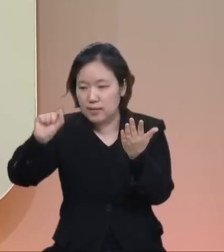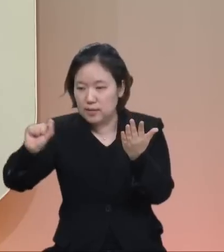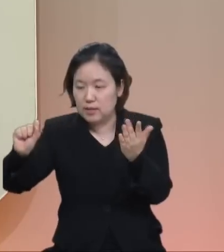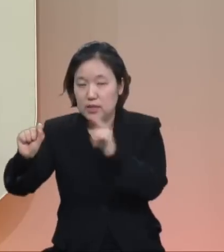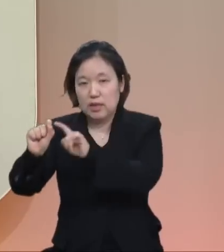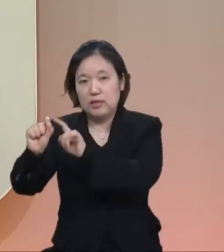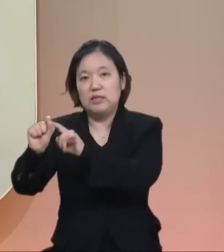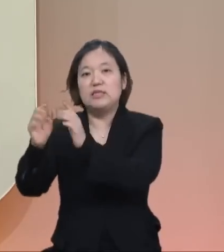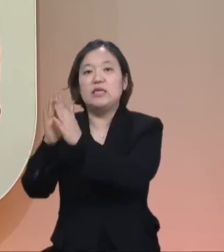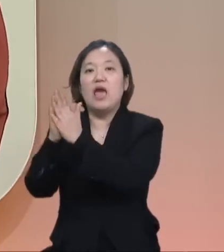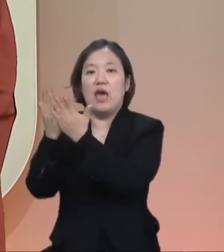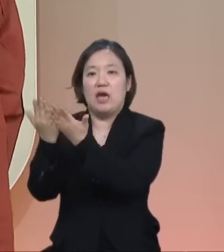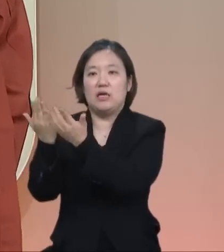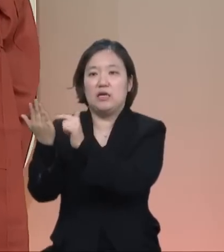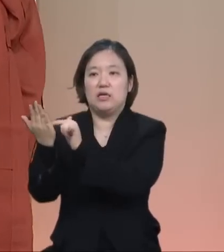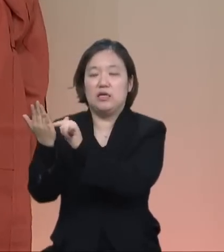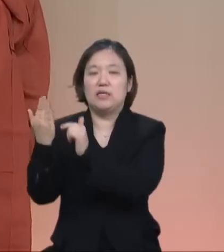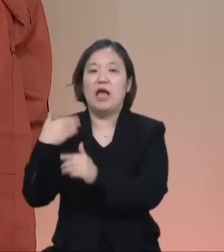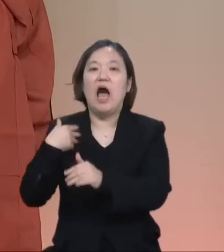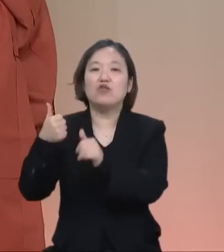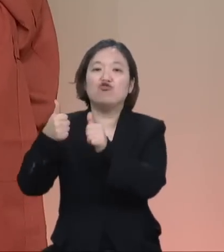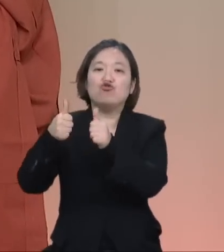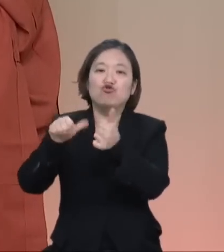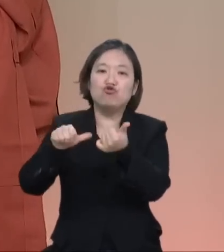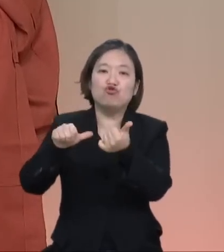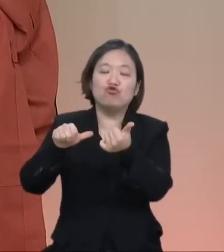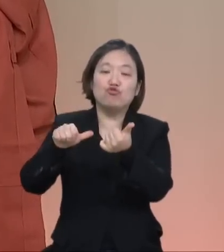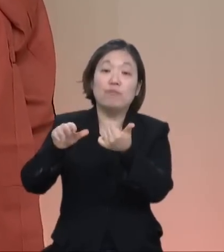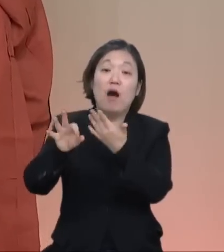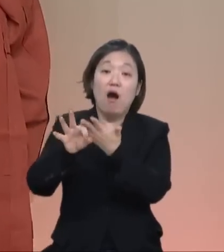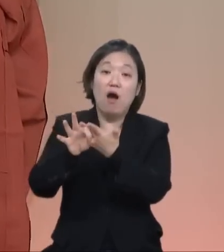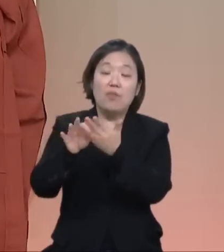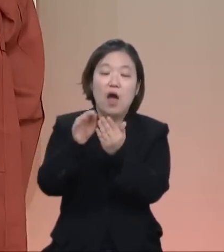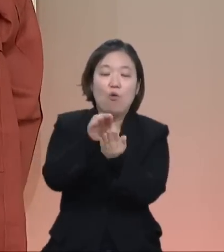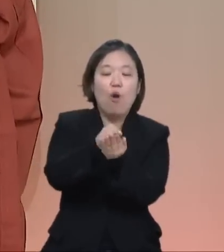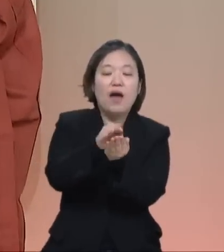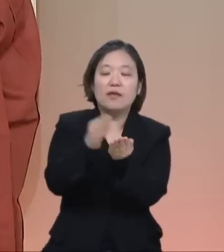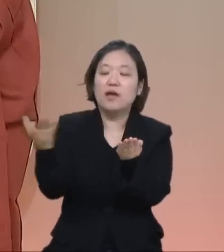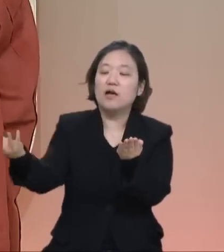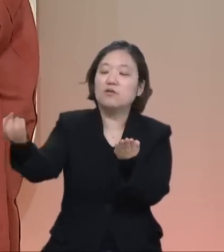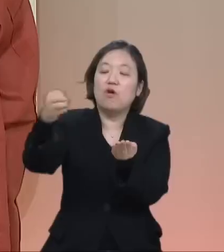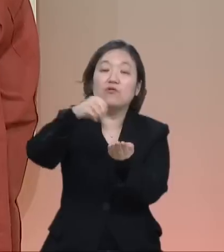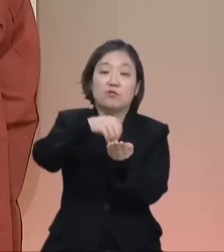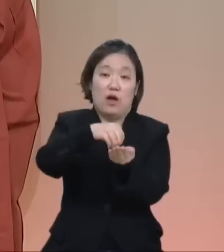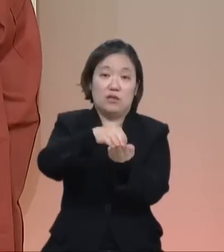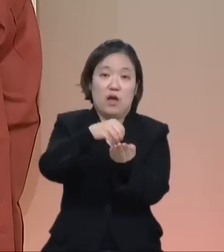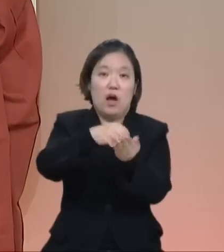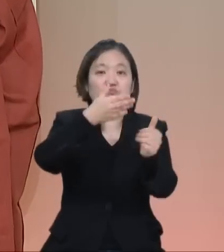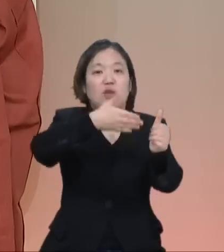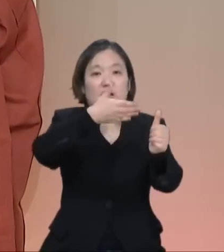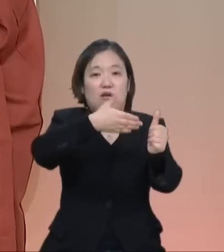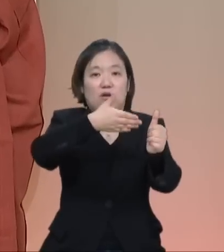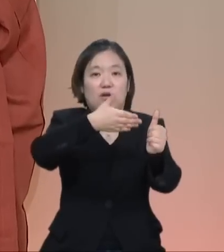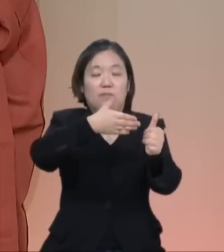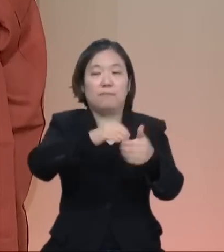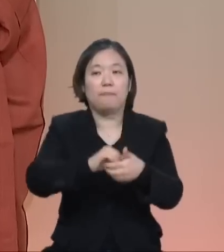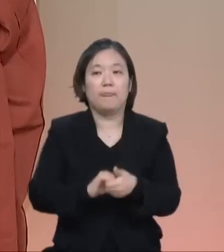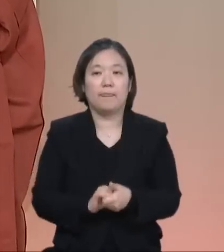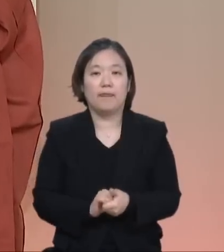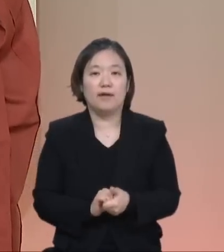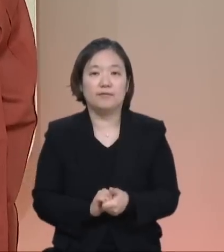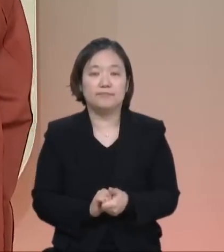법화경 사경집을 나 관에다 같이 넣어다오라는 부탁까지 했답니다 그리고